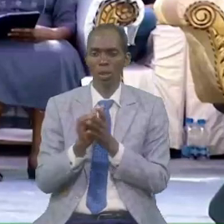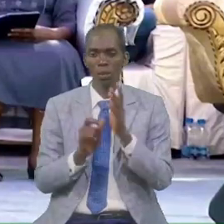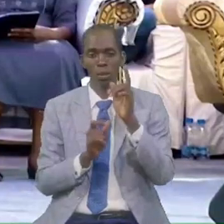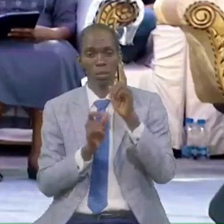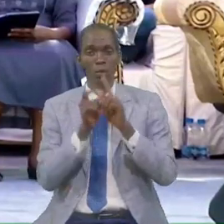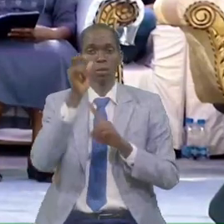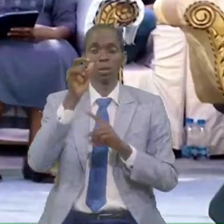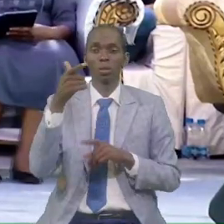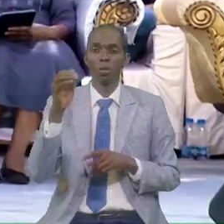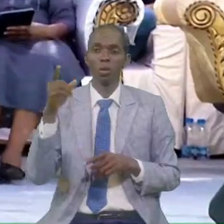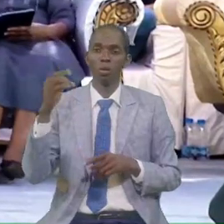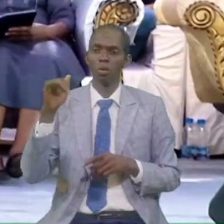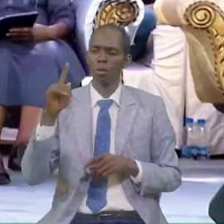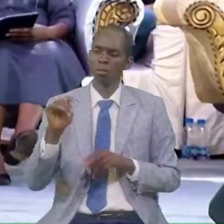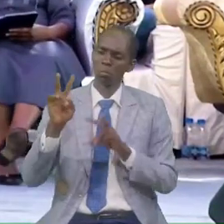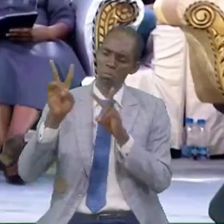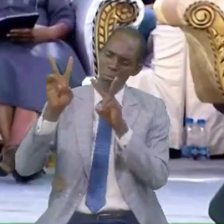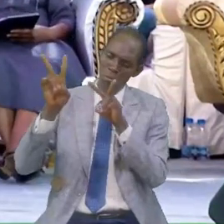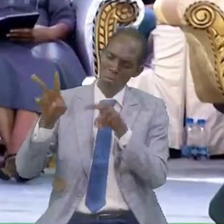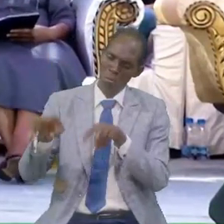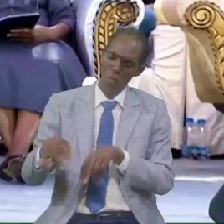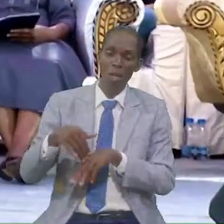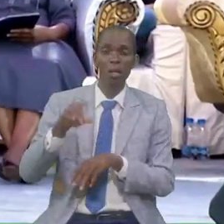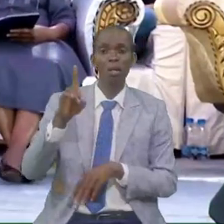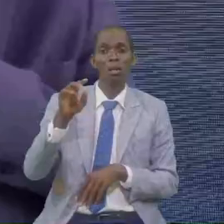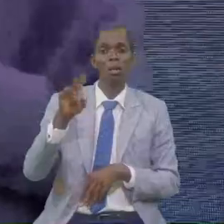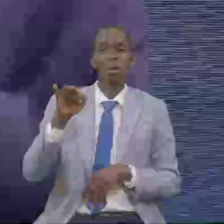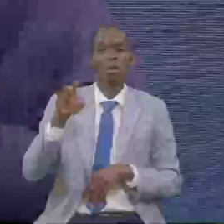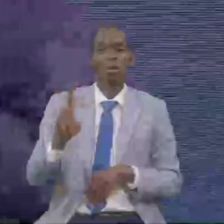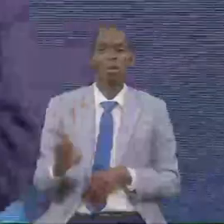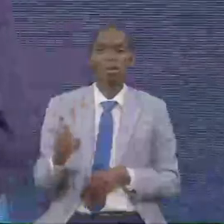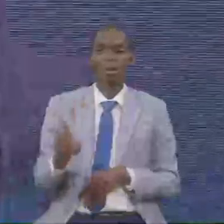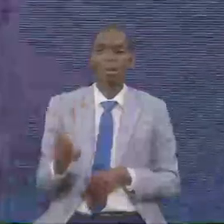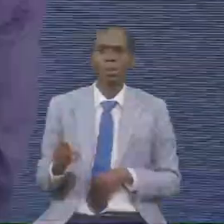Et Goliath l'a minimisé. Il l'a rabaissé.